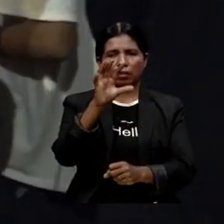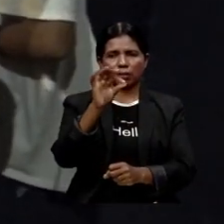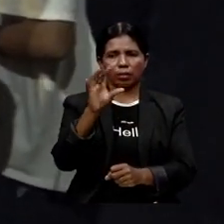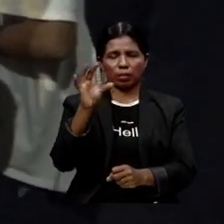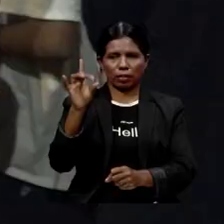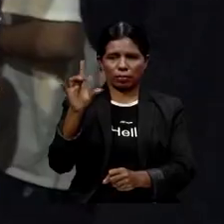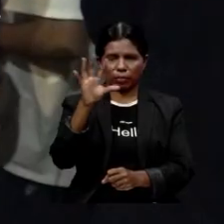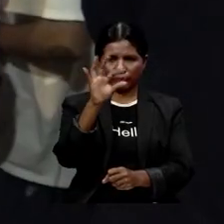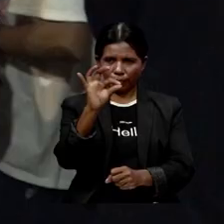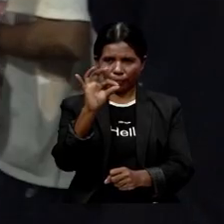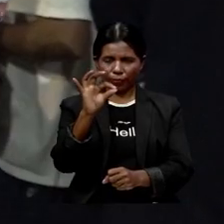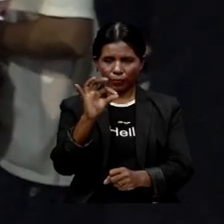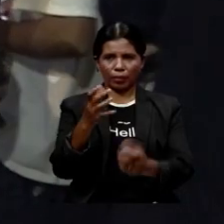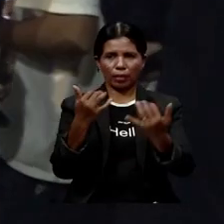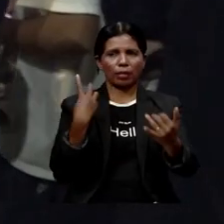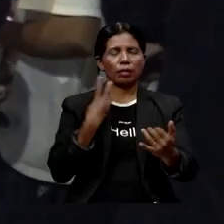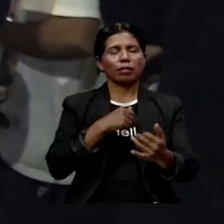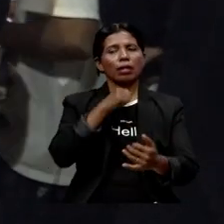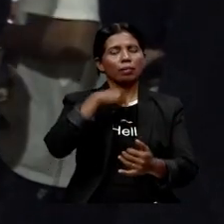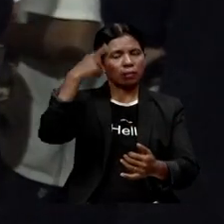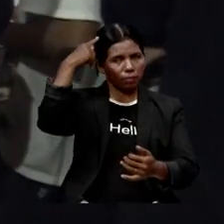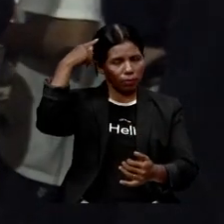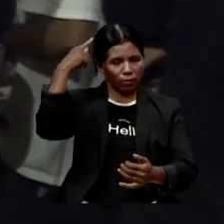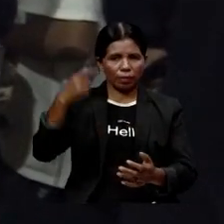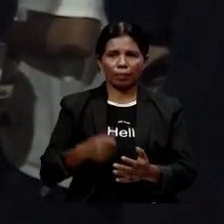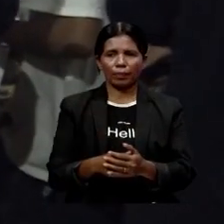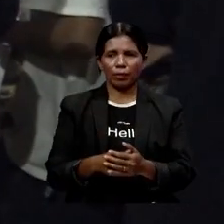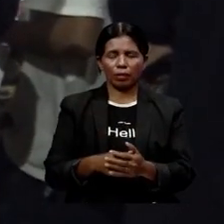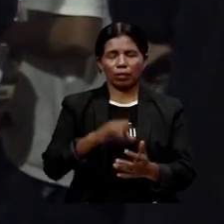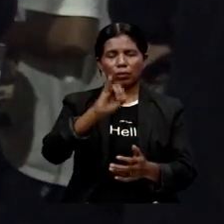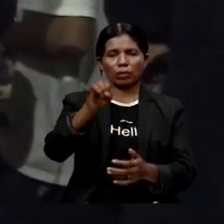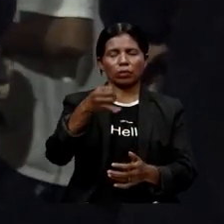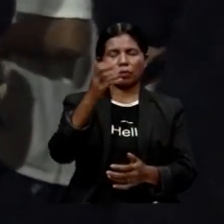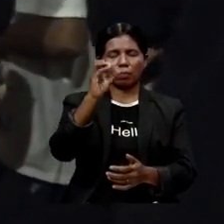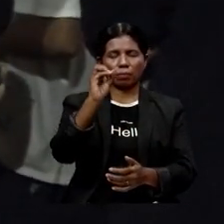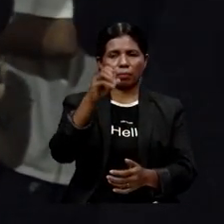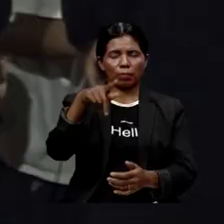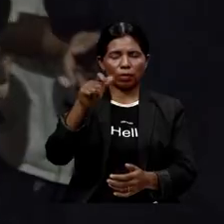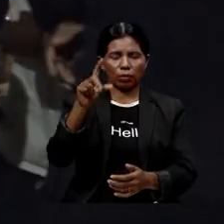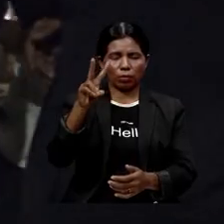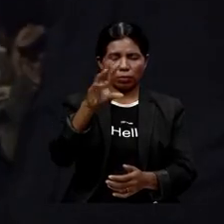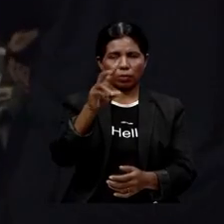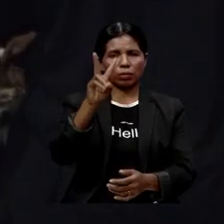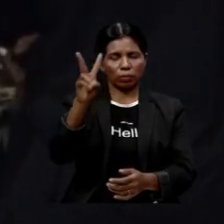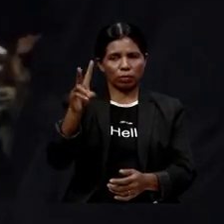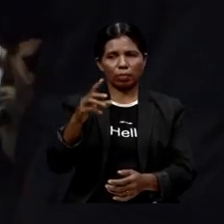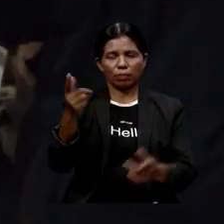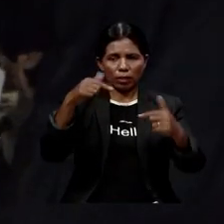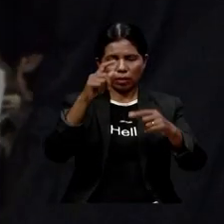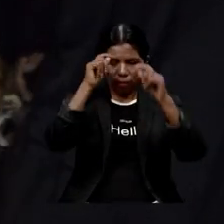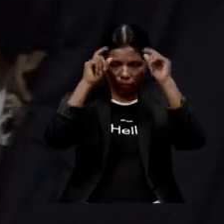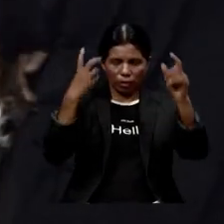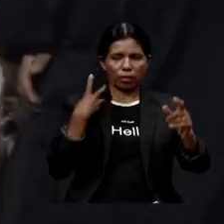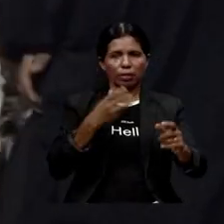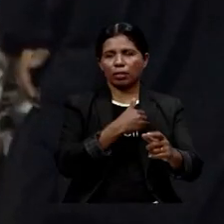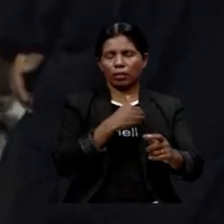nulu resing sia ida ne itani amu papa jong palu sigundu to omai iha timor mai be ita sidau moris